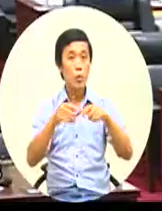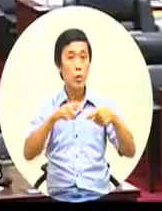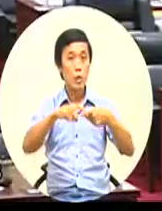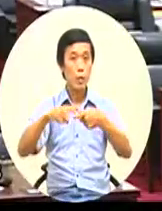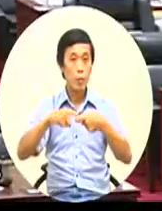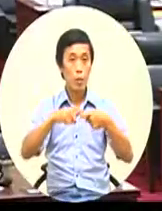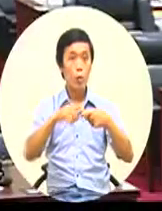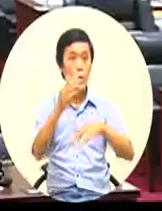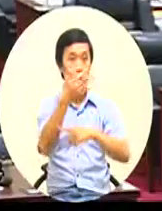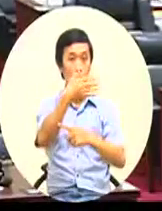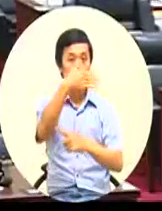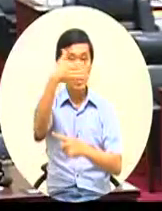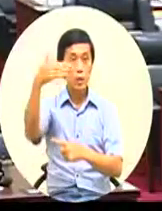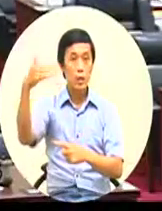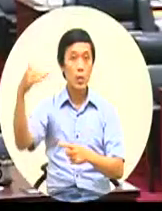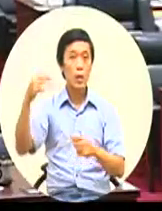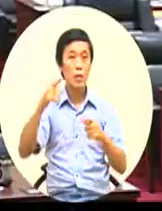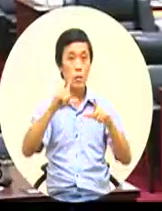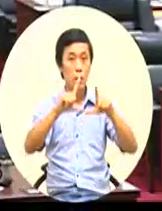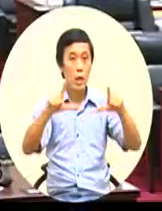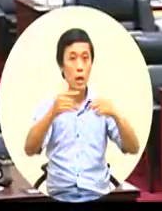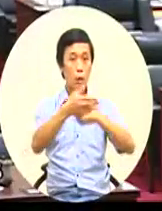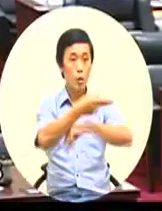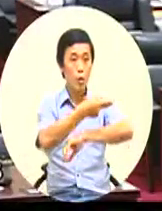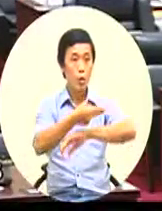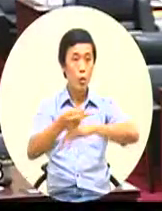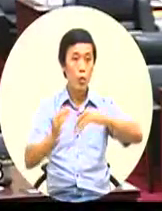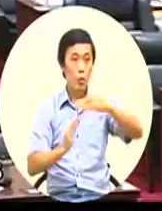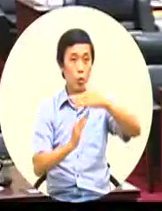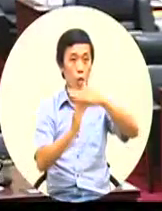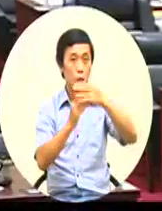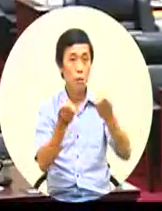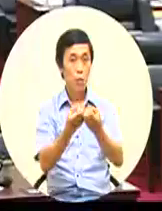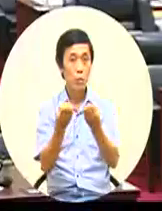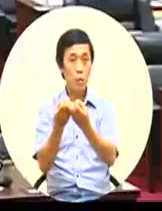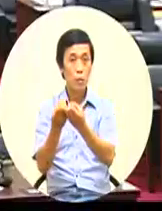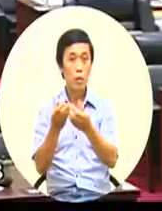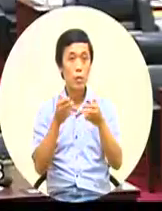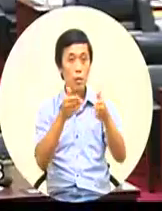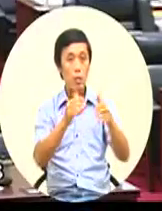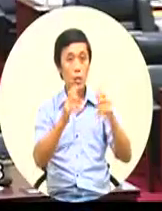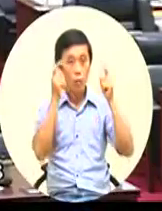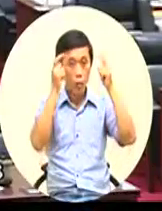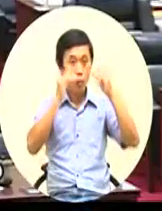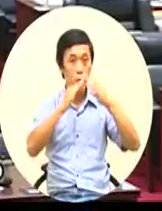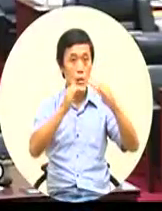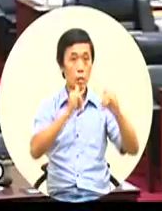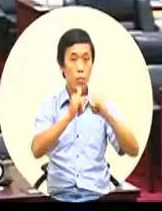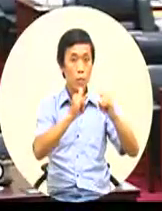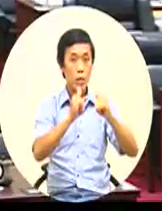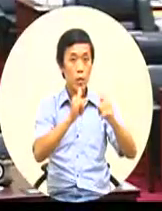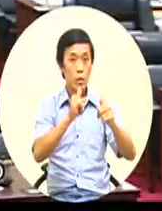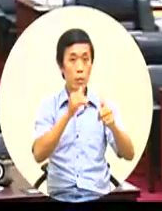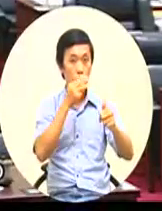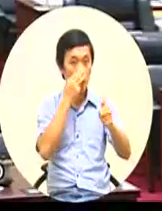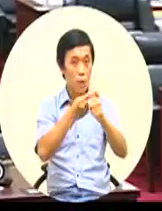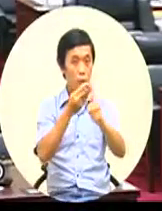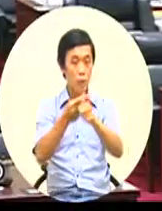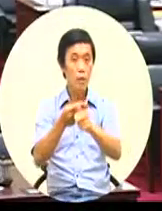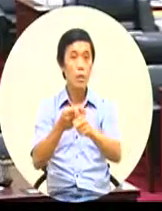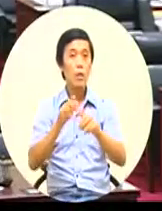件，都深深的伤害了高雄市民的心。这个礼拜四礼拜